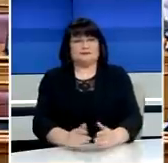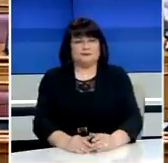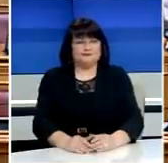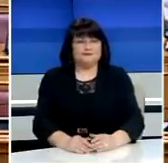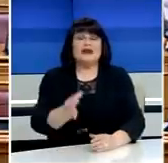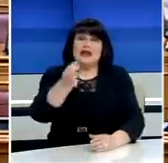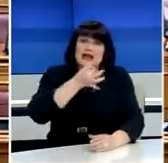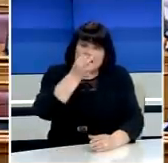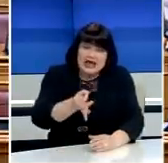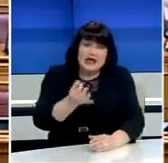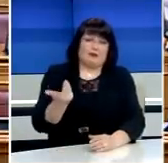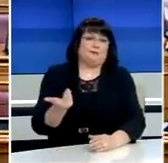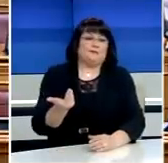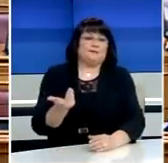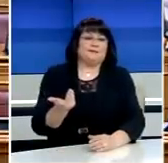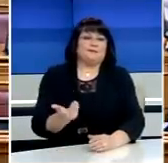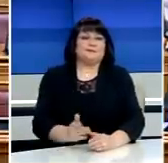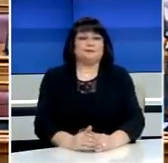Λέει ότι θα έρθουμε σε...